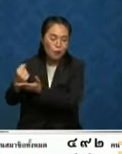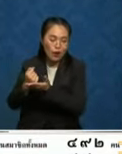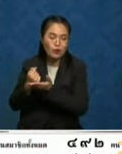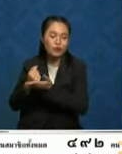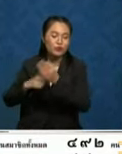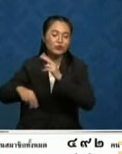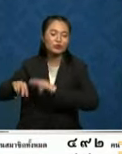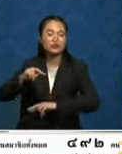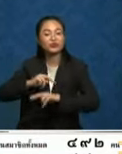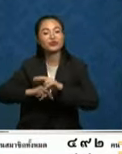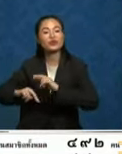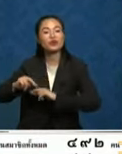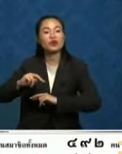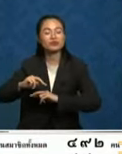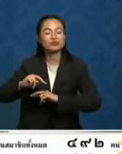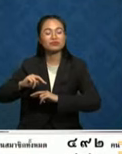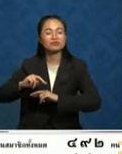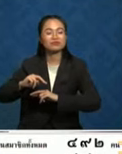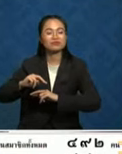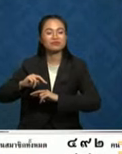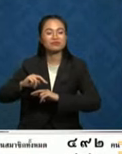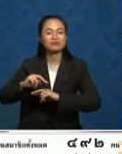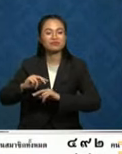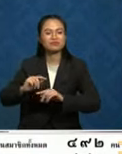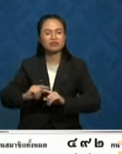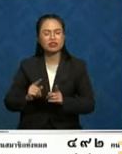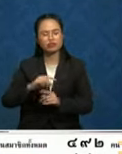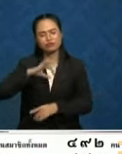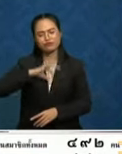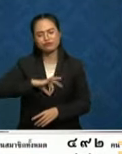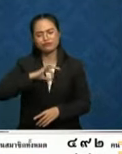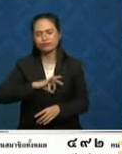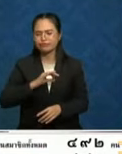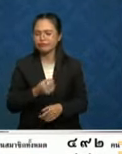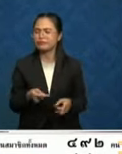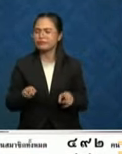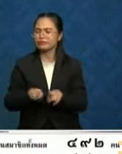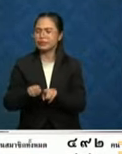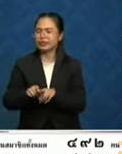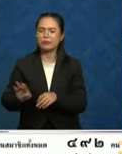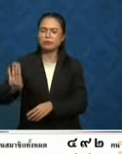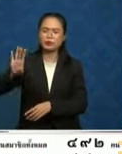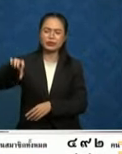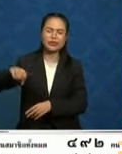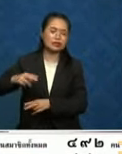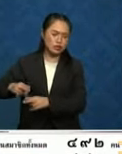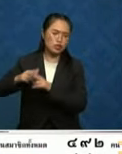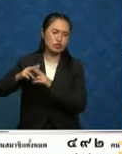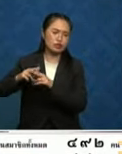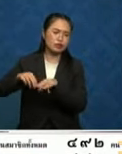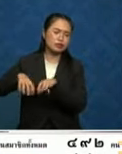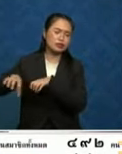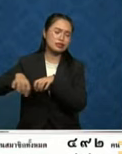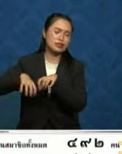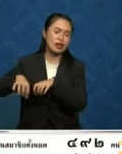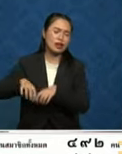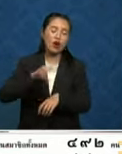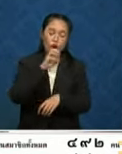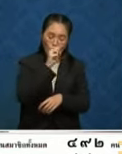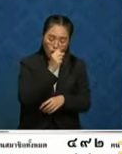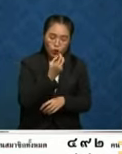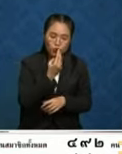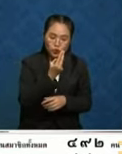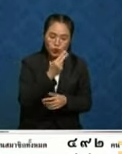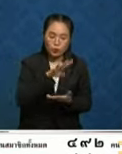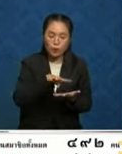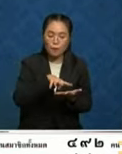เนี่ยนะครับมาเป็นออดิเตอร์ซึ่งมันก็ไม่ได้แตกต่างจากบริษัทเอกชนทั่วไปนะครับดังนั้นถ้าดูจากร่างญญัติดัง